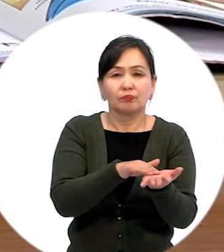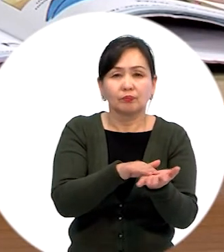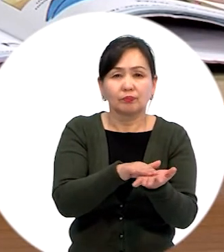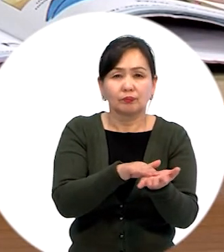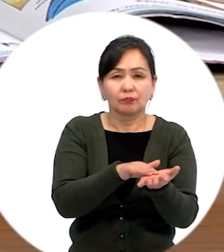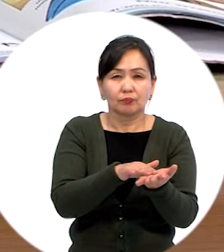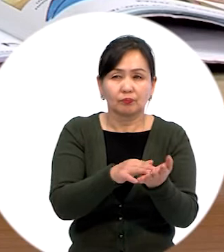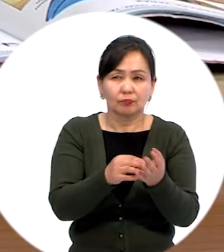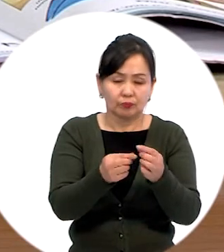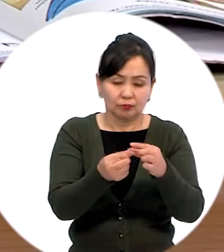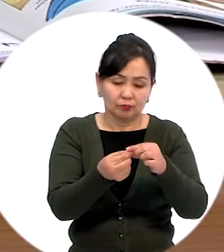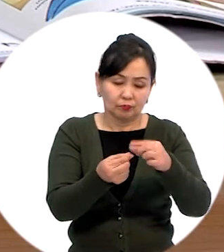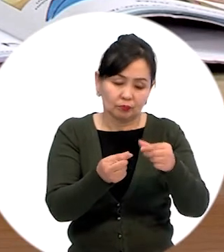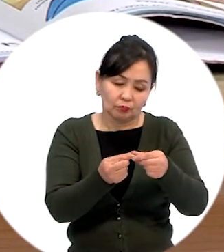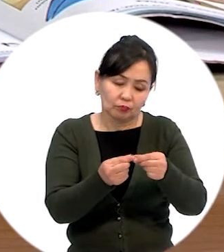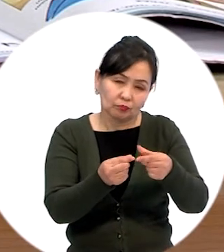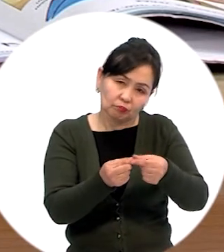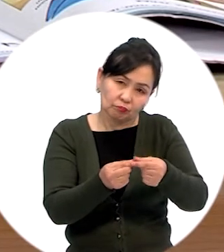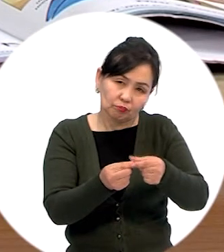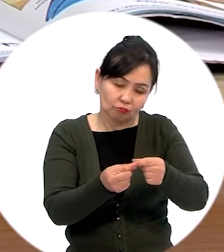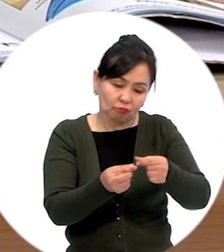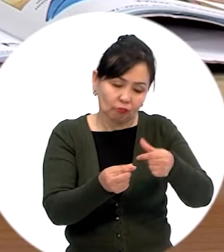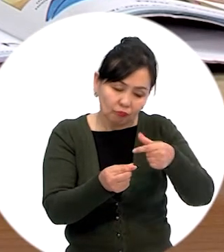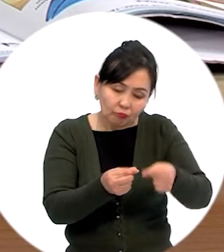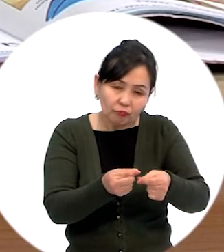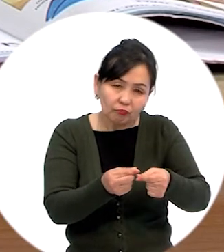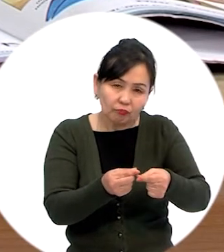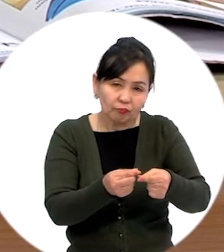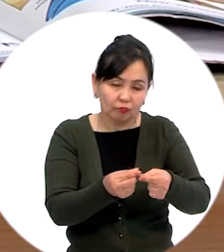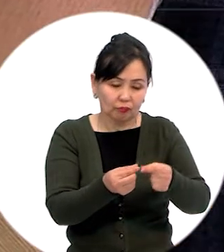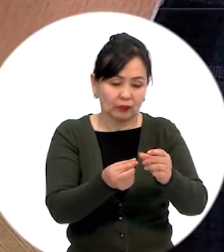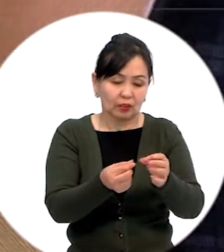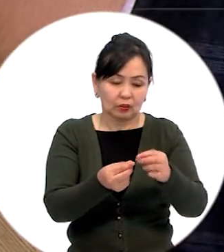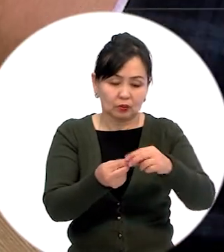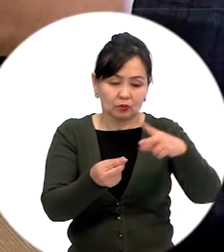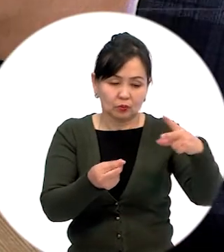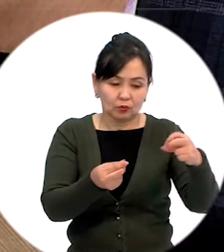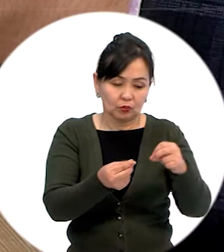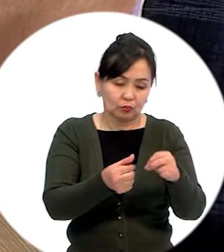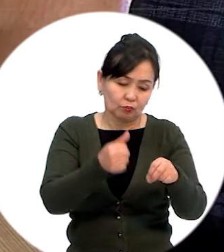тэгэд нэг навч хэлбэртэй болгоод хатгаж дагаад